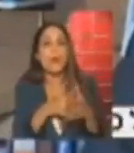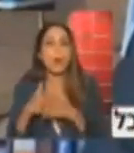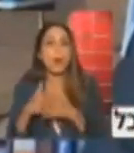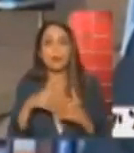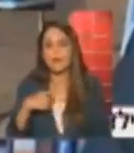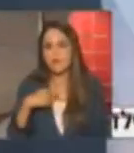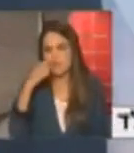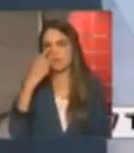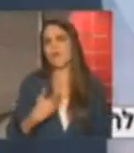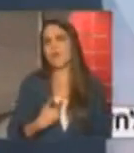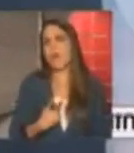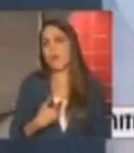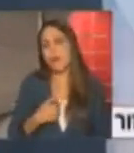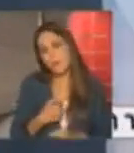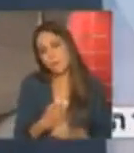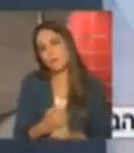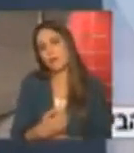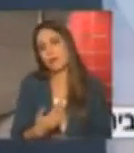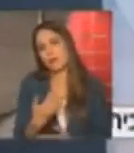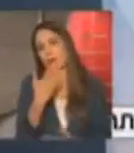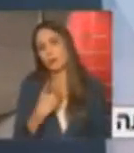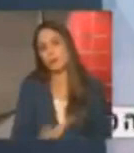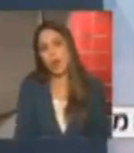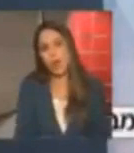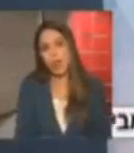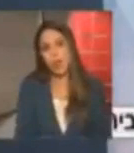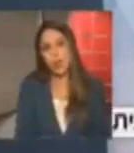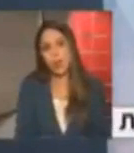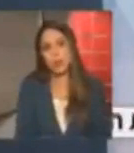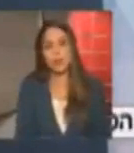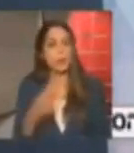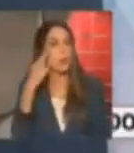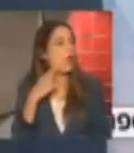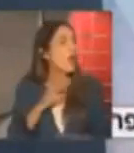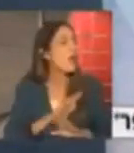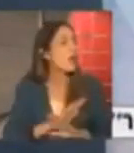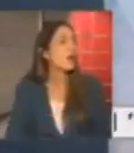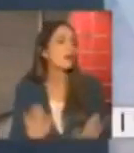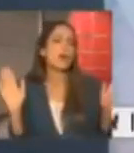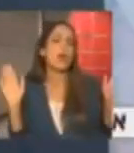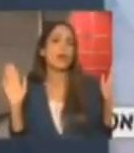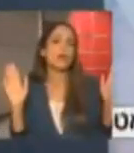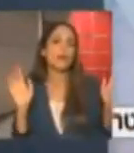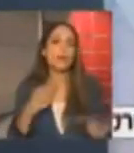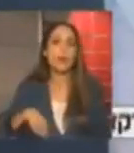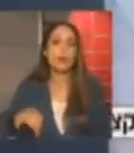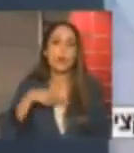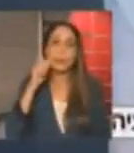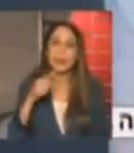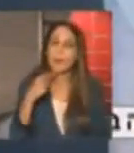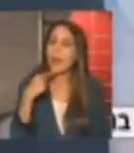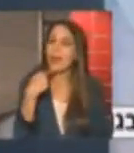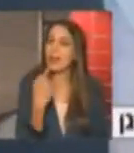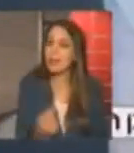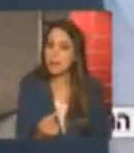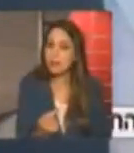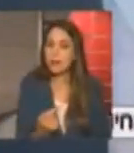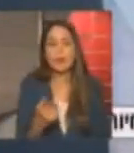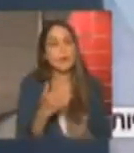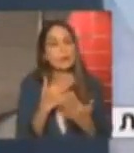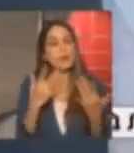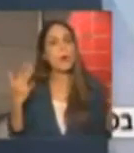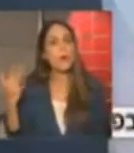מייצג ומה אני מייצג, במשפחת העמים. אין לנו למה להתבייש בשום דבר, אנחנו אבל צריכים להגיד בצורה מאוד מאוד